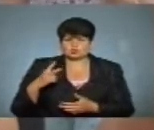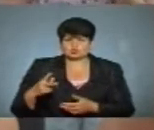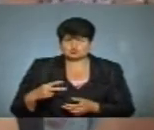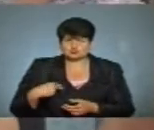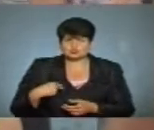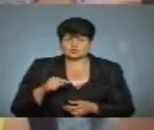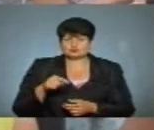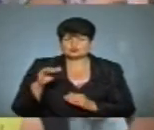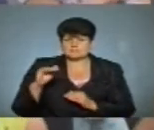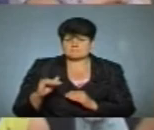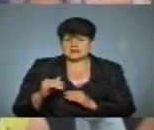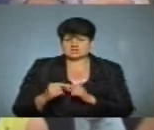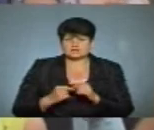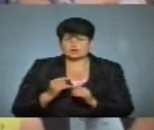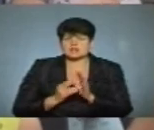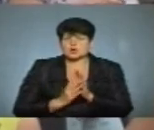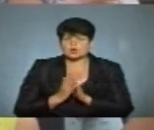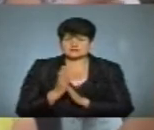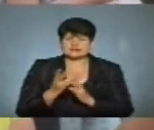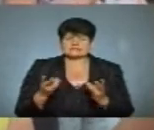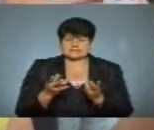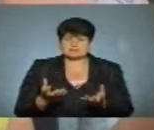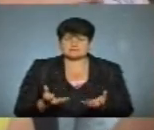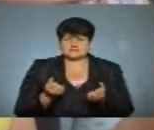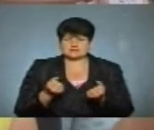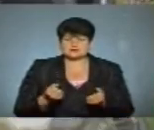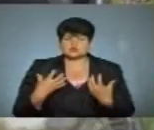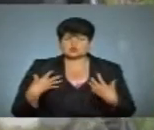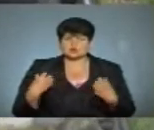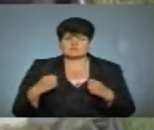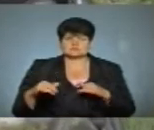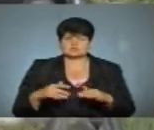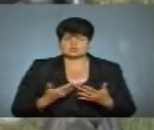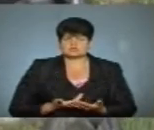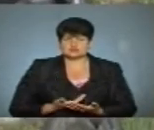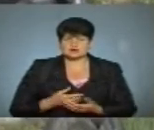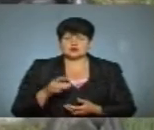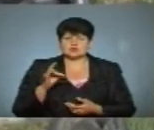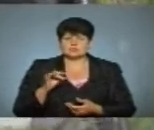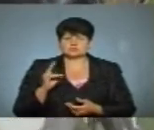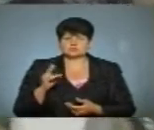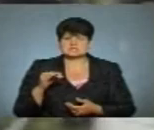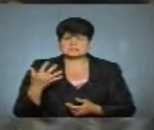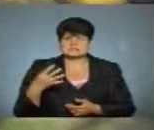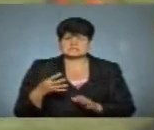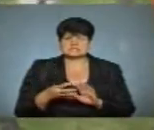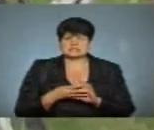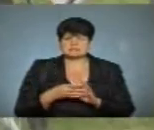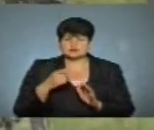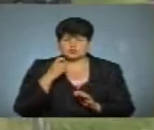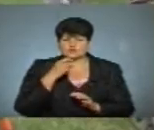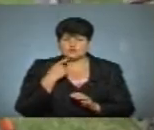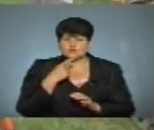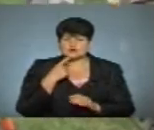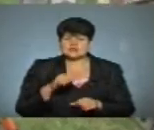що менше покоління росте і треба підтримувати здоровий спосіб життя. Роману Хундзію 59 років. Чоловік каже,